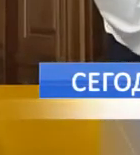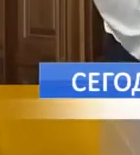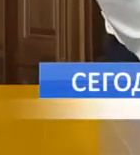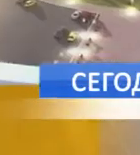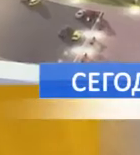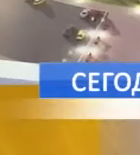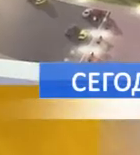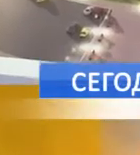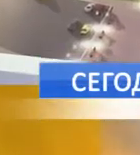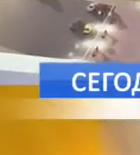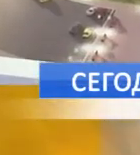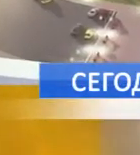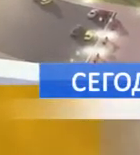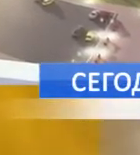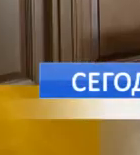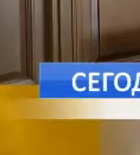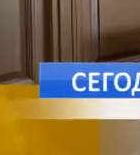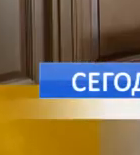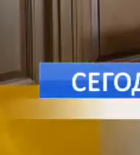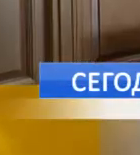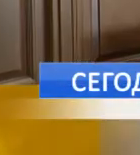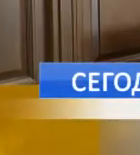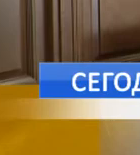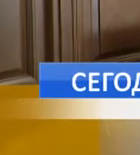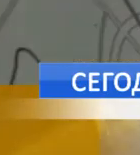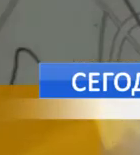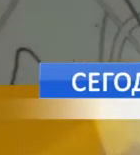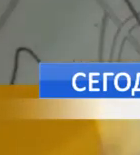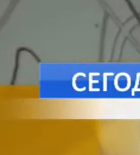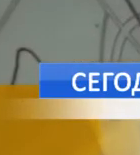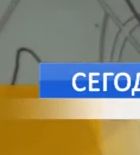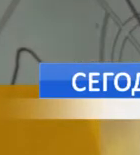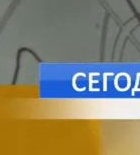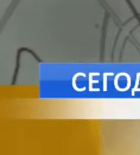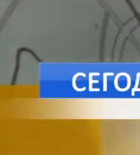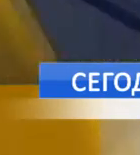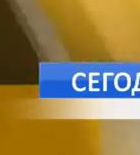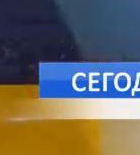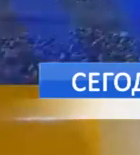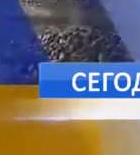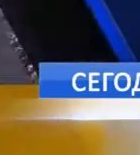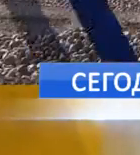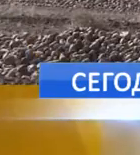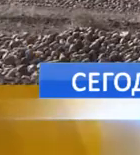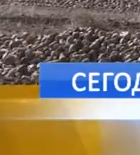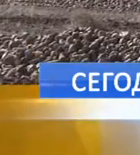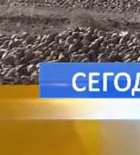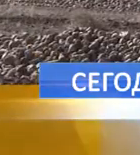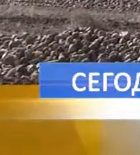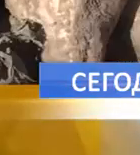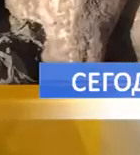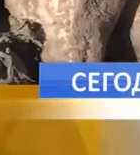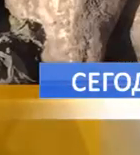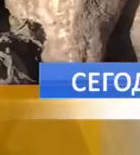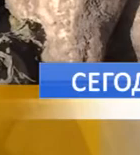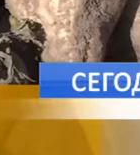Быстрее, выше, сильнее и глубже. В Талдыкургане будет построен крытый бассейн олимпийского уровня. Бьют рекорды.